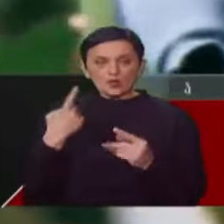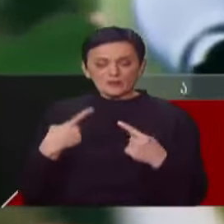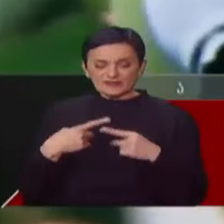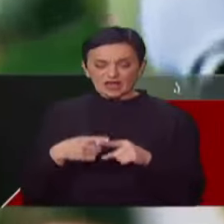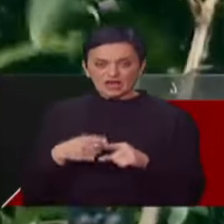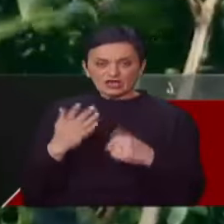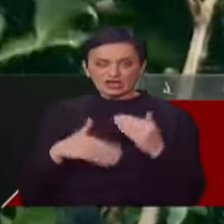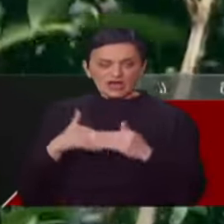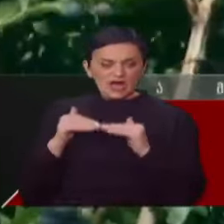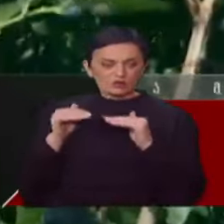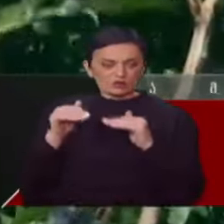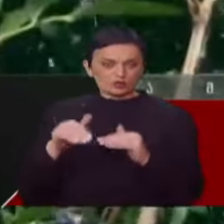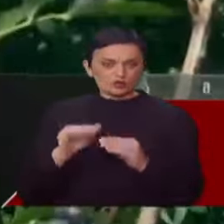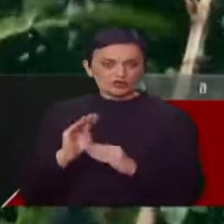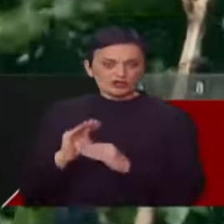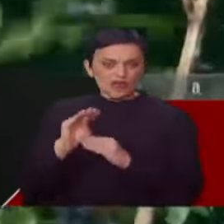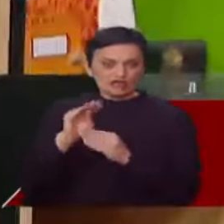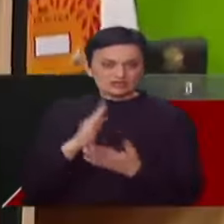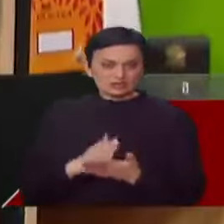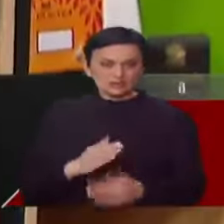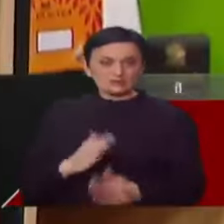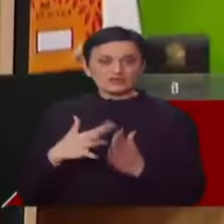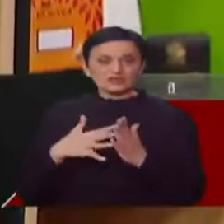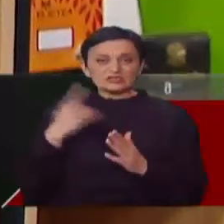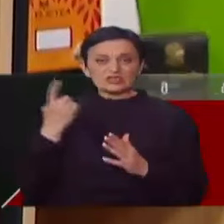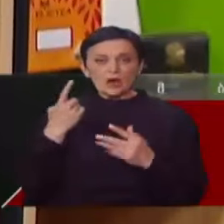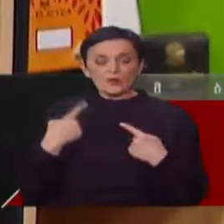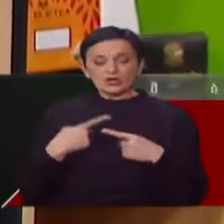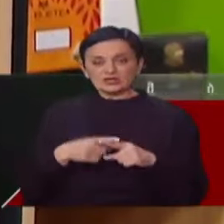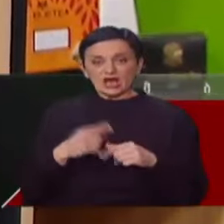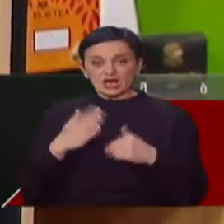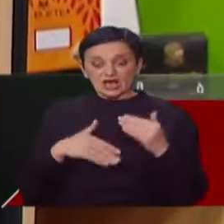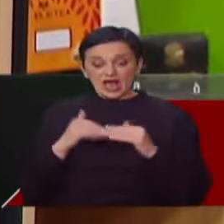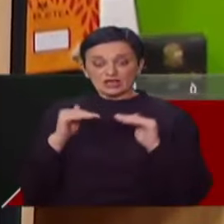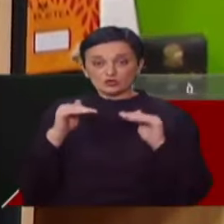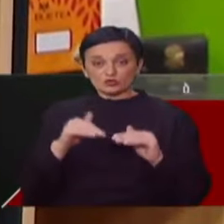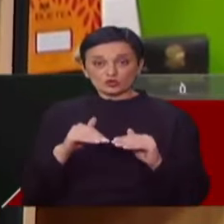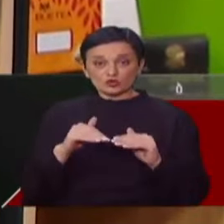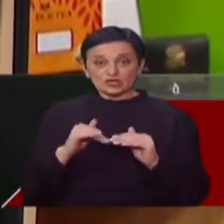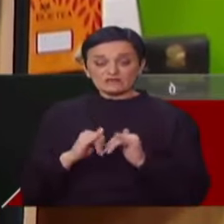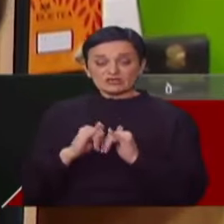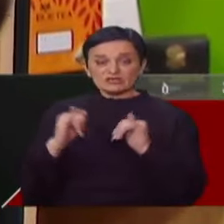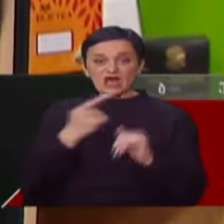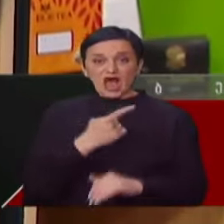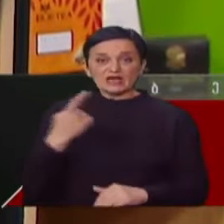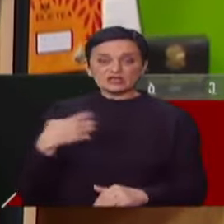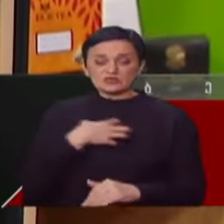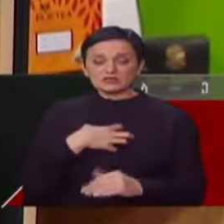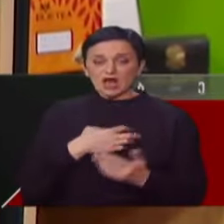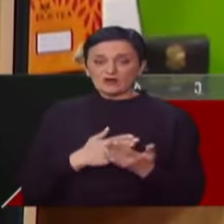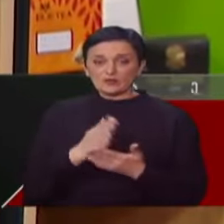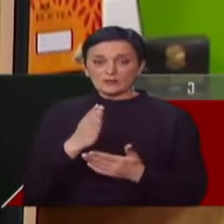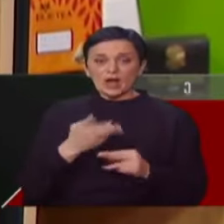ტექნიკაზე ხელმისაწვდომობის გაზრდა წარმოადგენს. Სასოფლო სამეურნეო ტექნიკაზე ხელმისაწვდომობის ზრდა ერთ-ერთი მთავარი პრიორიტეტია.